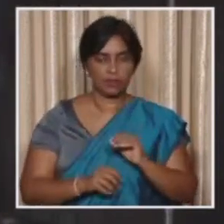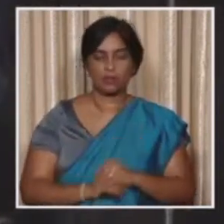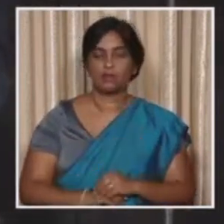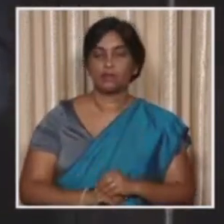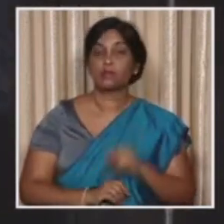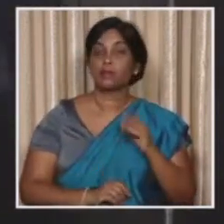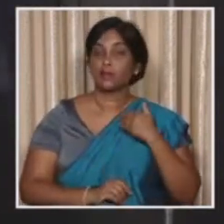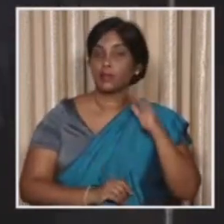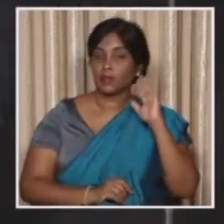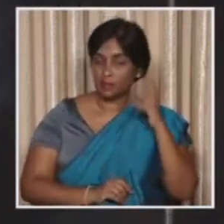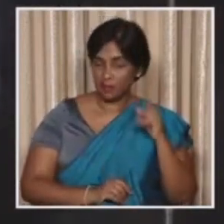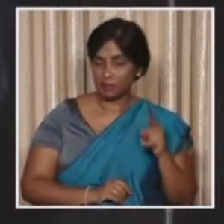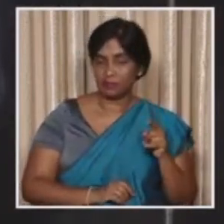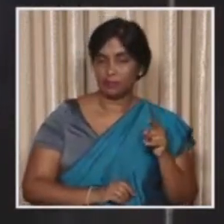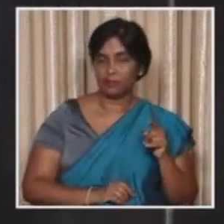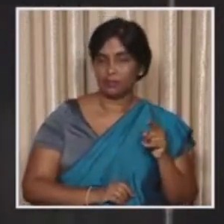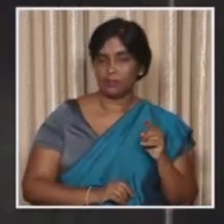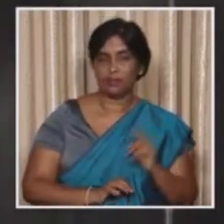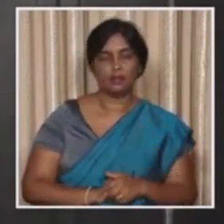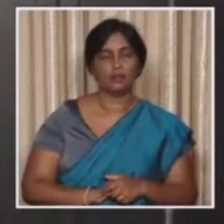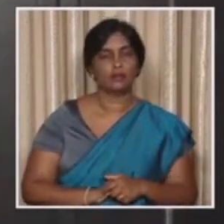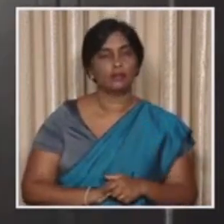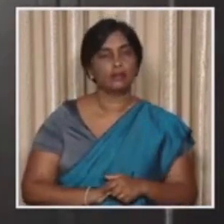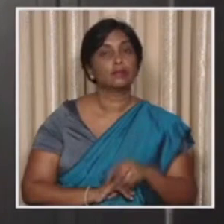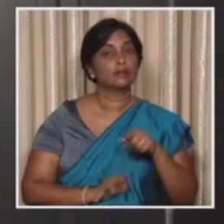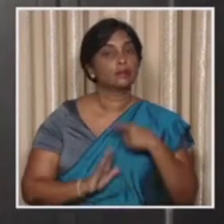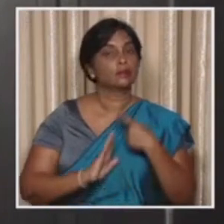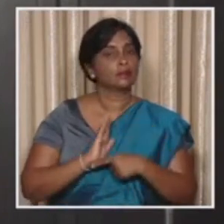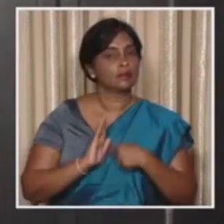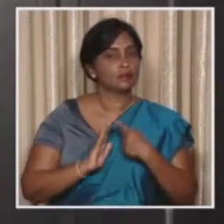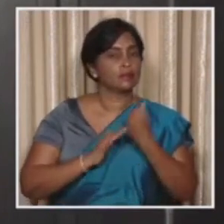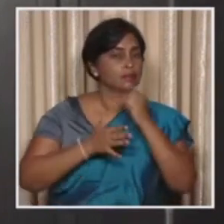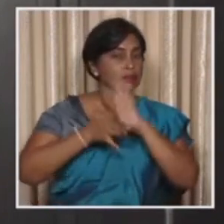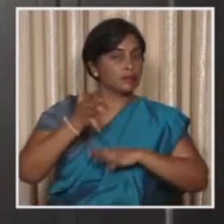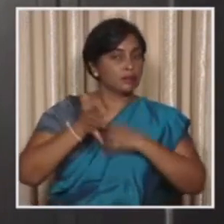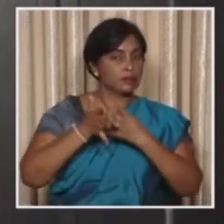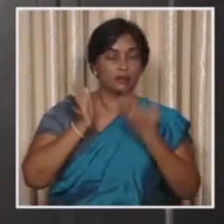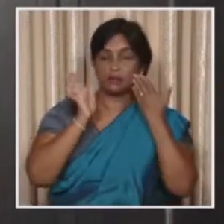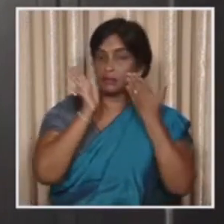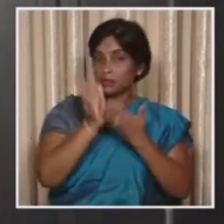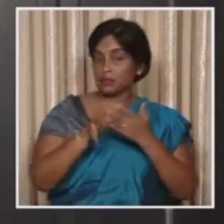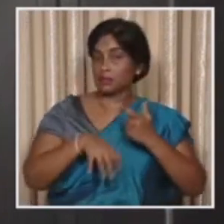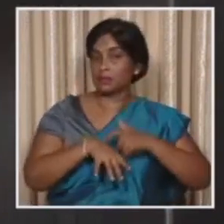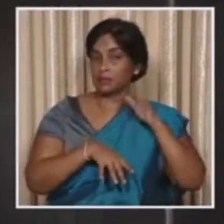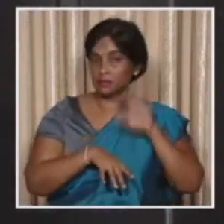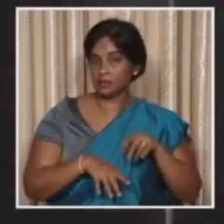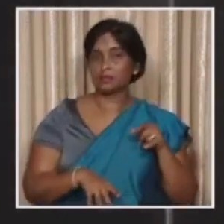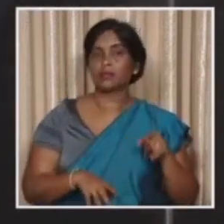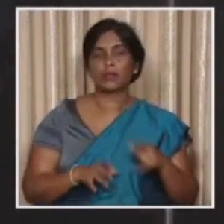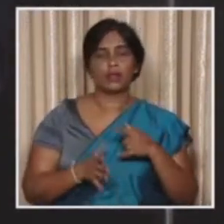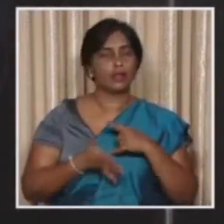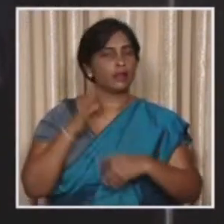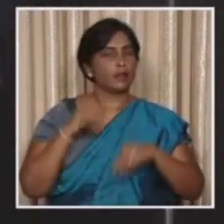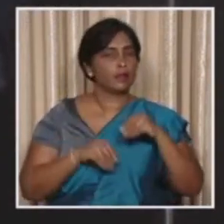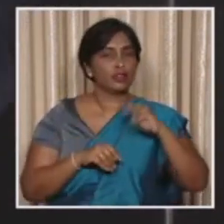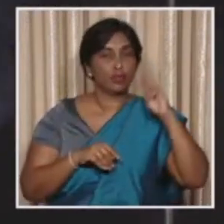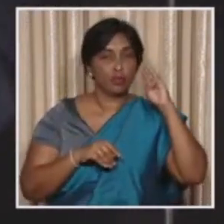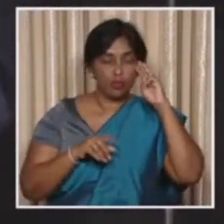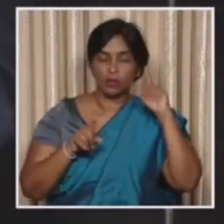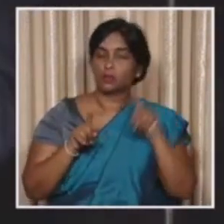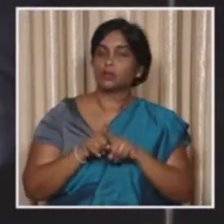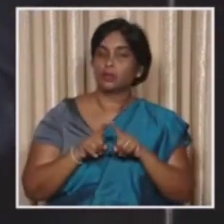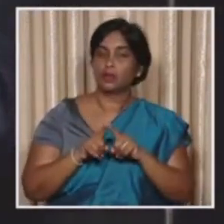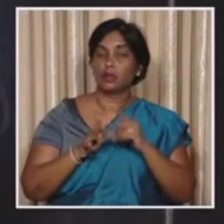குறிப்பாக இந்த நாட்டிலே வரவு செலவு திட்டம் வருகின்ற போது இந்த தேர்தல் கால வாக்குறுதி போன்று வரவு செலவு